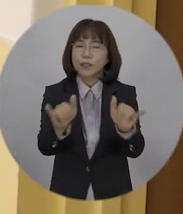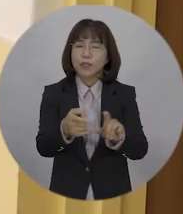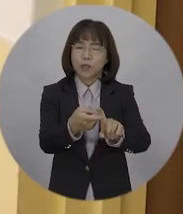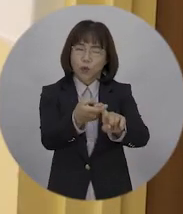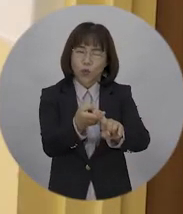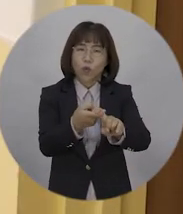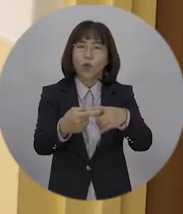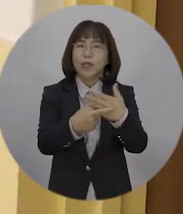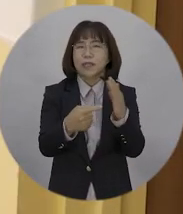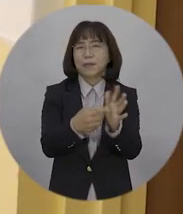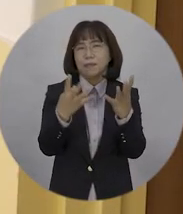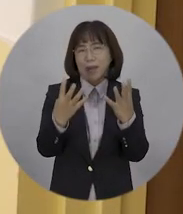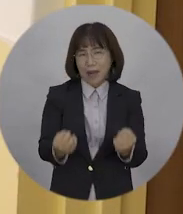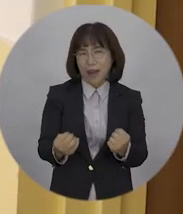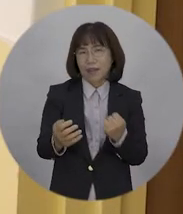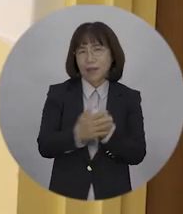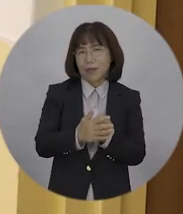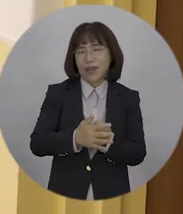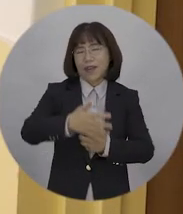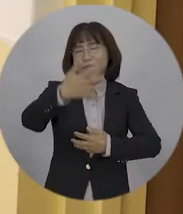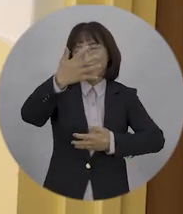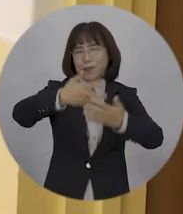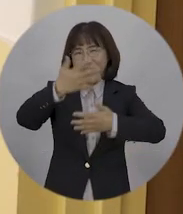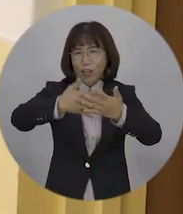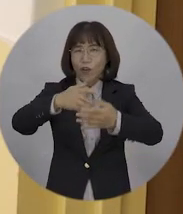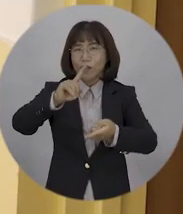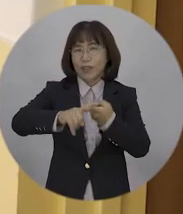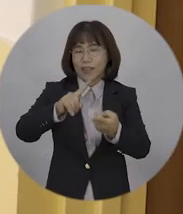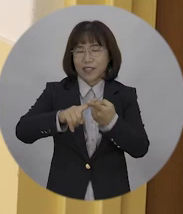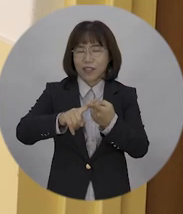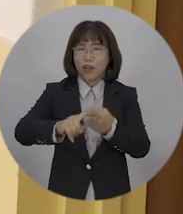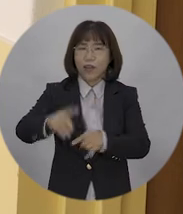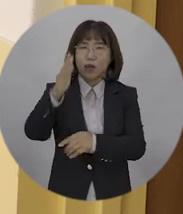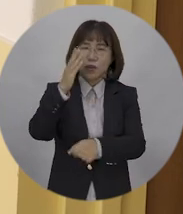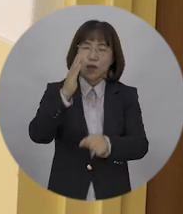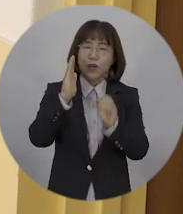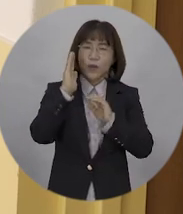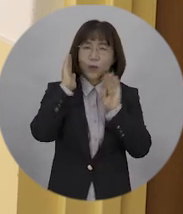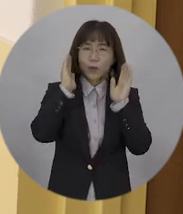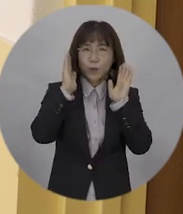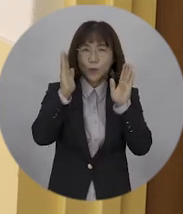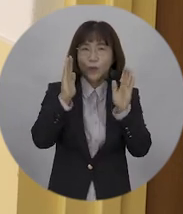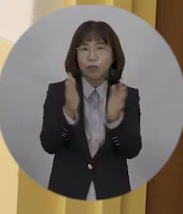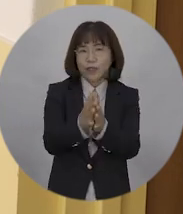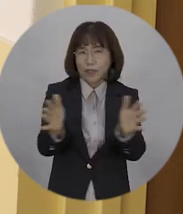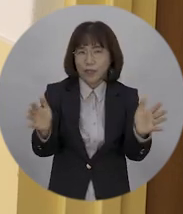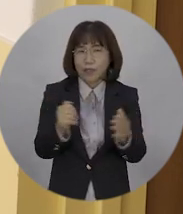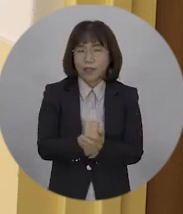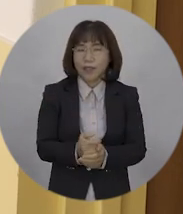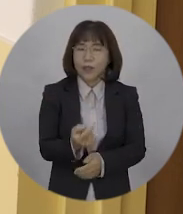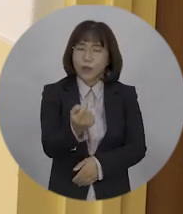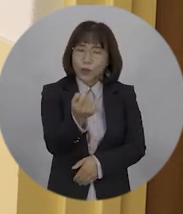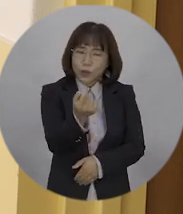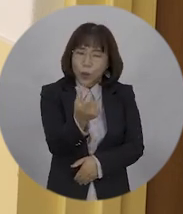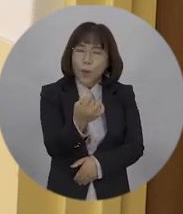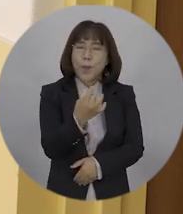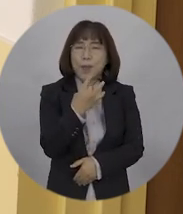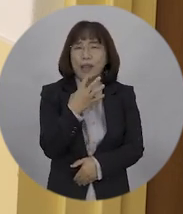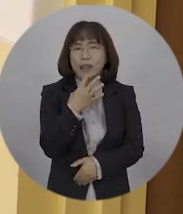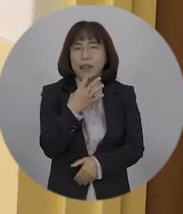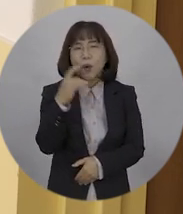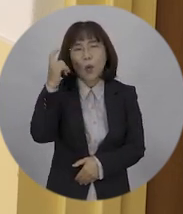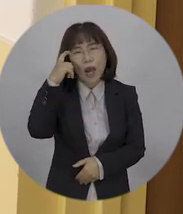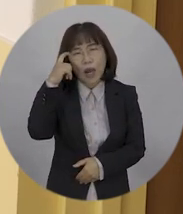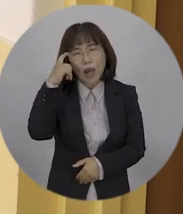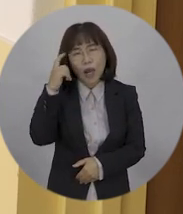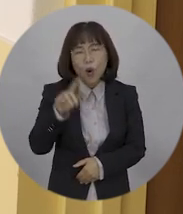끊임없는 관심과 사랑으로 미디어 교육 강좌를 개설하게 됐습니다 그러나 7 악력기 층을 준수에 소규모로 진행할 예정이니